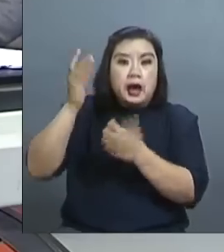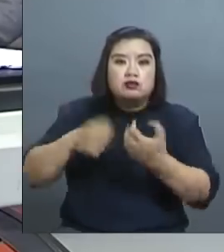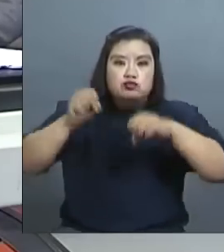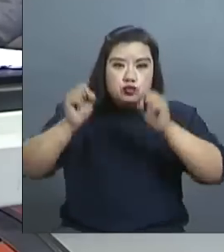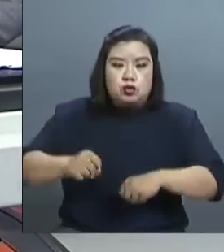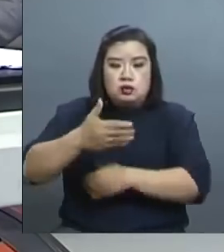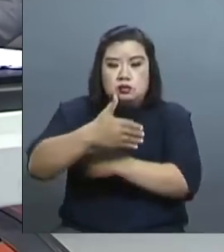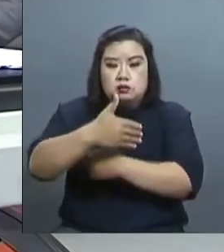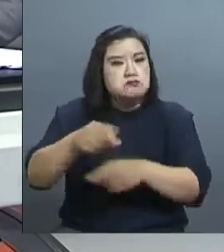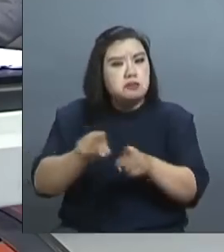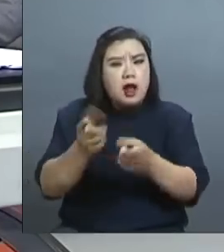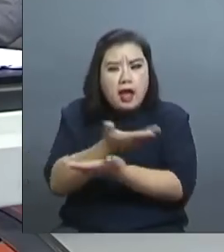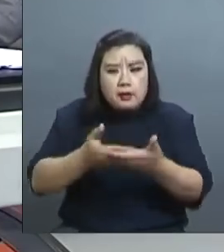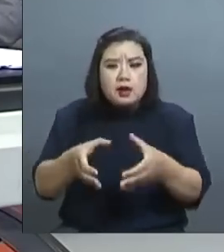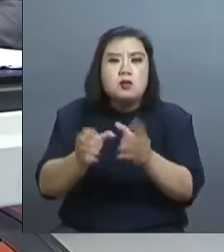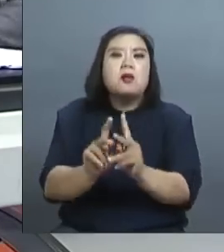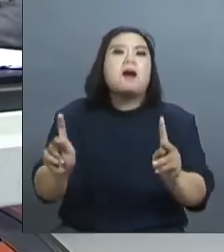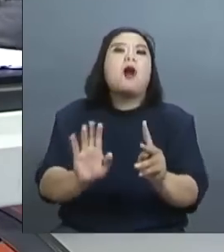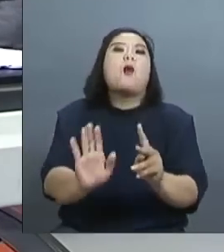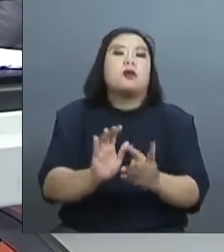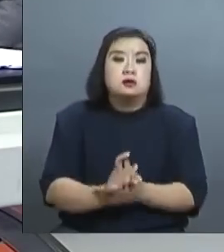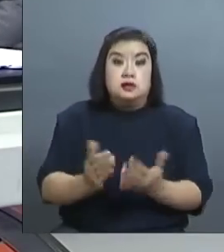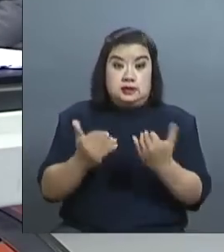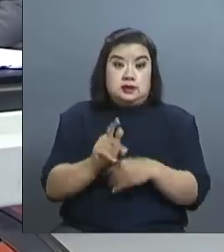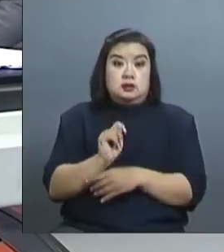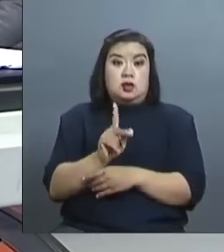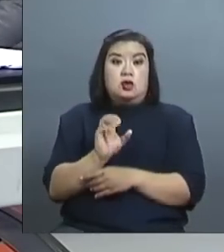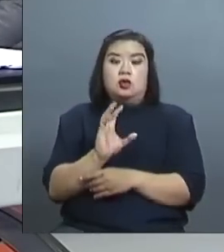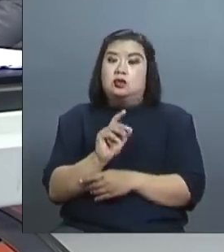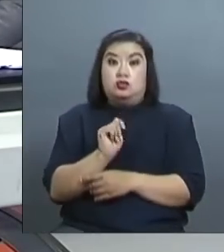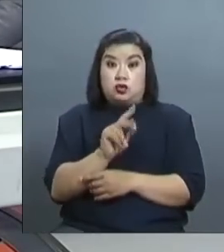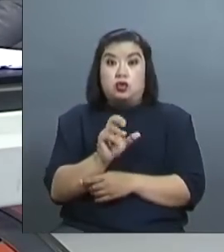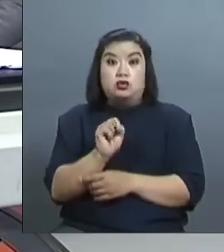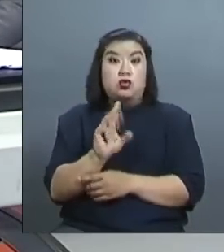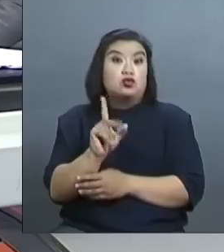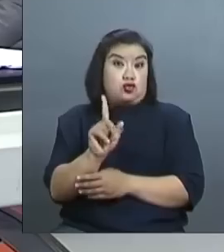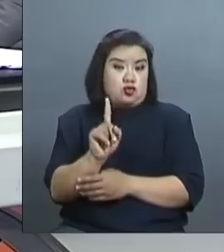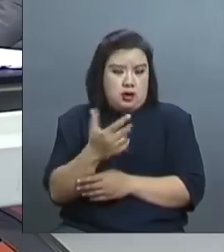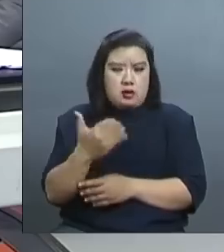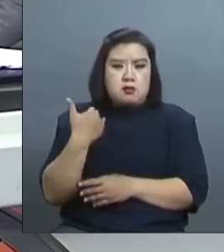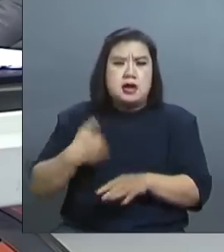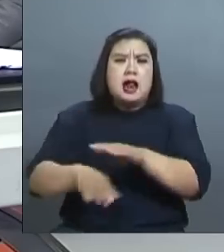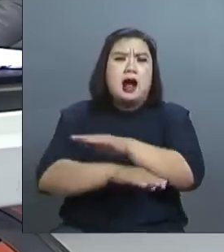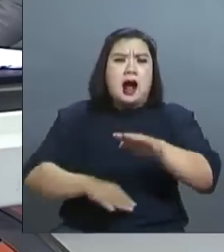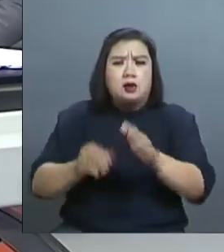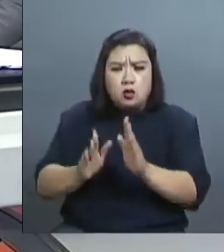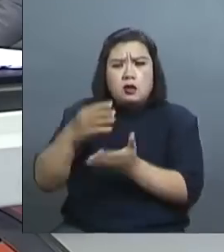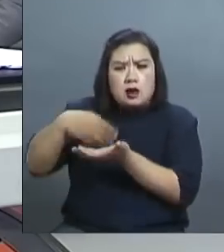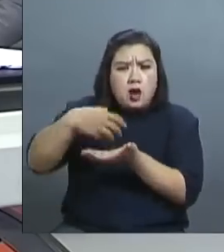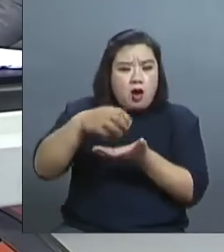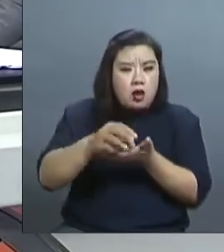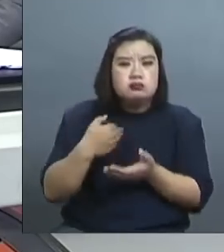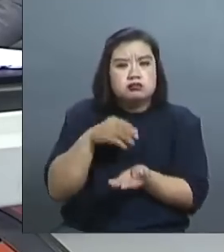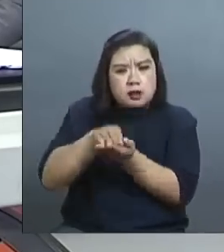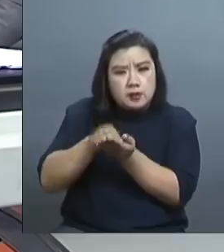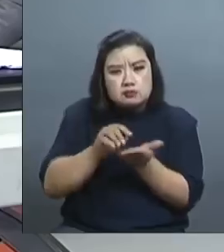ภายในก่อนด้วยนะคะค่ะและแม้ว่าพรรคทงรักษาชาตินั้นจะยื่นคำชี้แจงอ้างอิงพยานหลายปากด้วยกันแต่ว่าจากข้อพิจารณาของตุลาการศาล